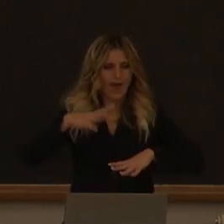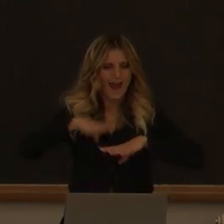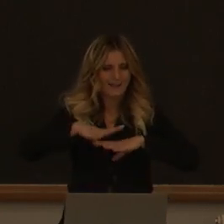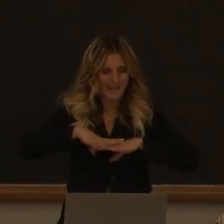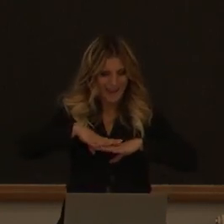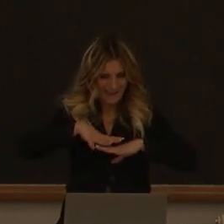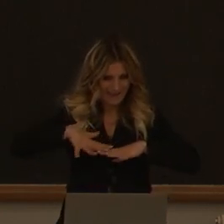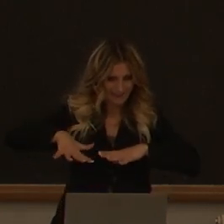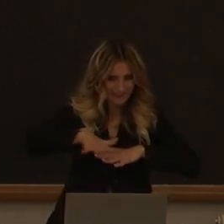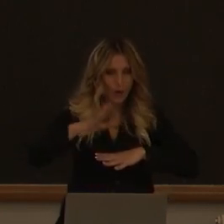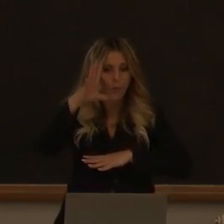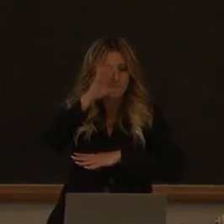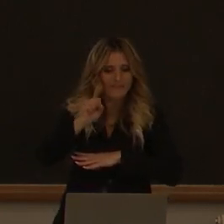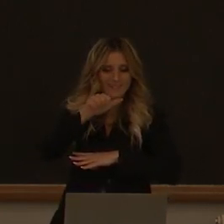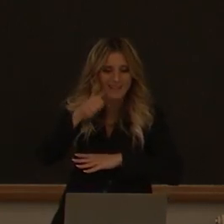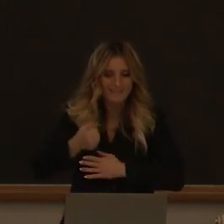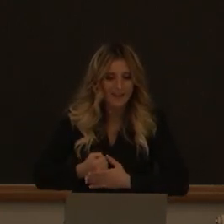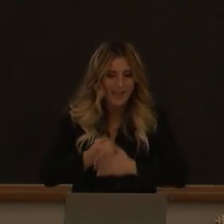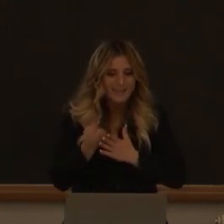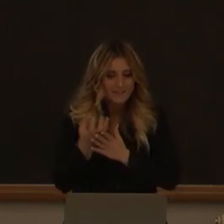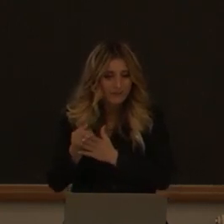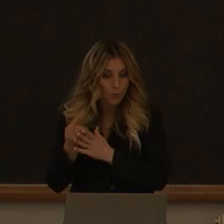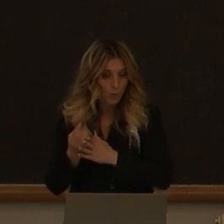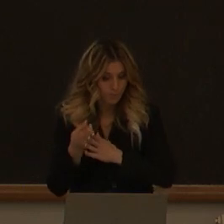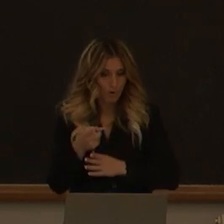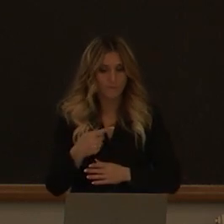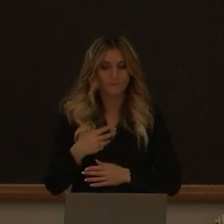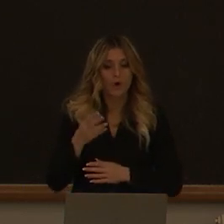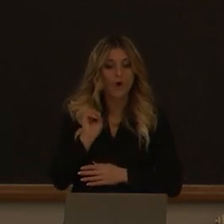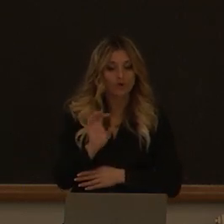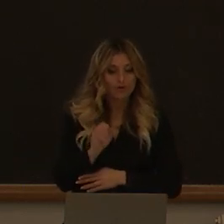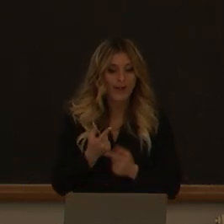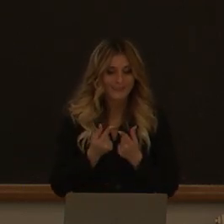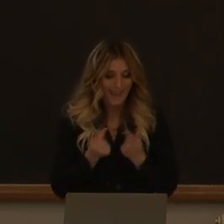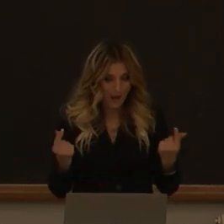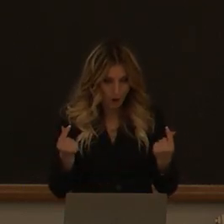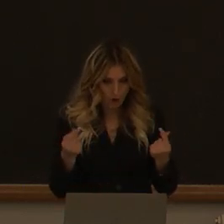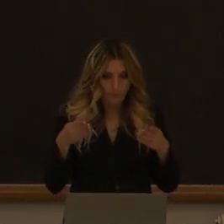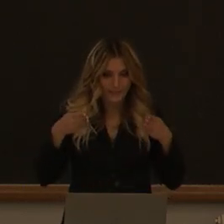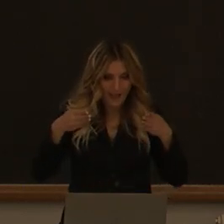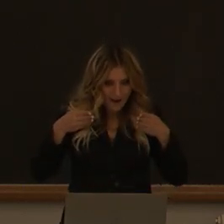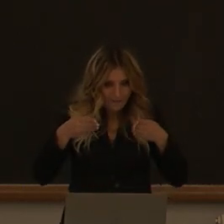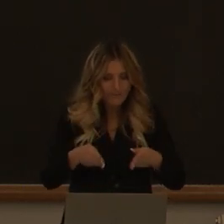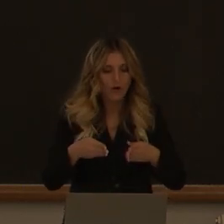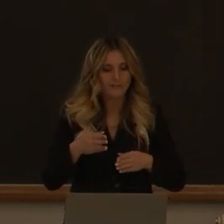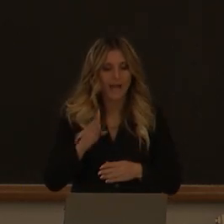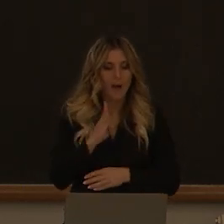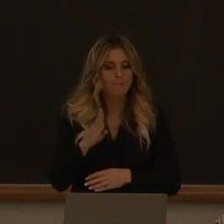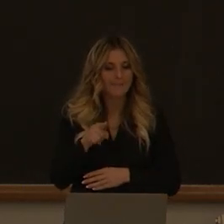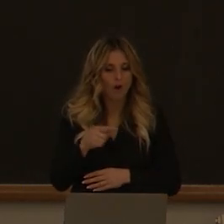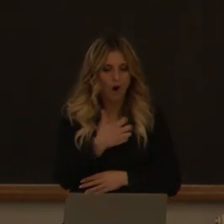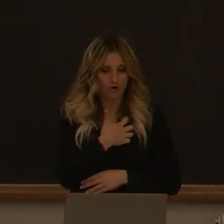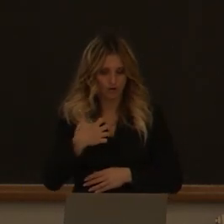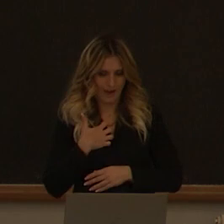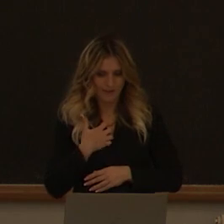rete Università per lo Sviluppo Sostenibile. È docente di economia presso la facoltà di Bioscienze. Anche lui